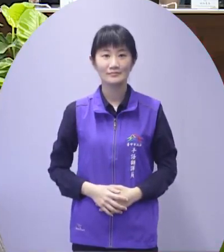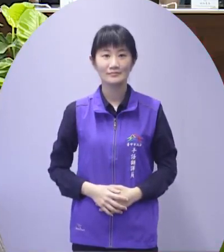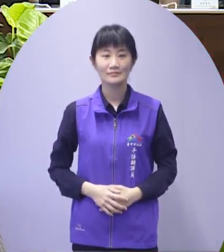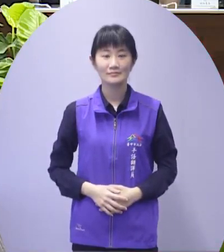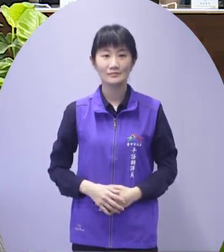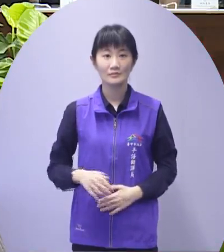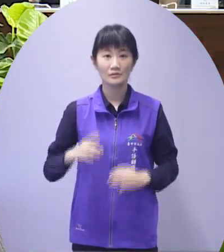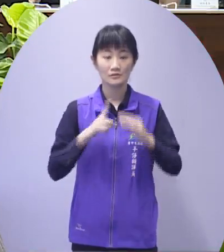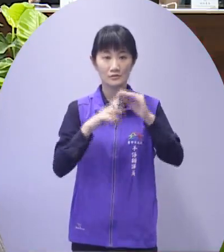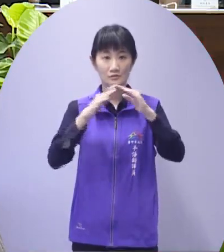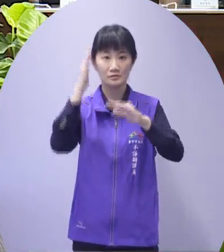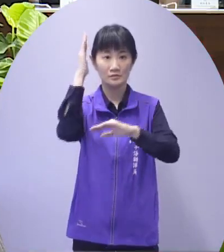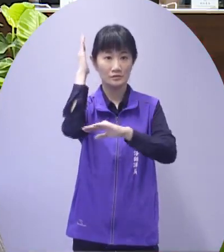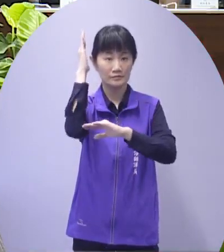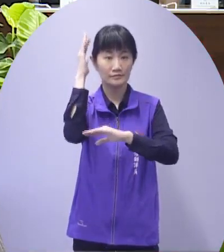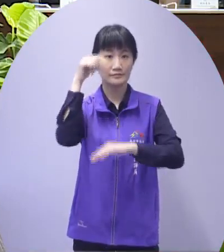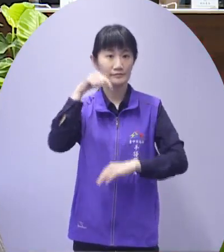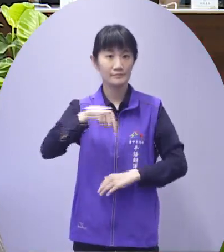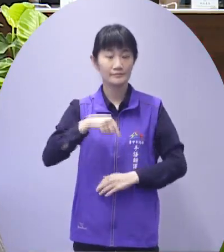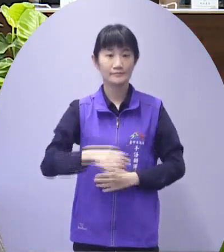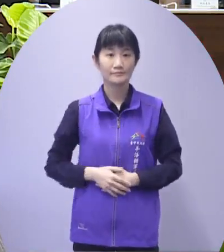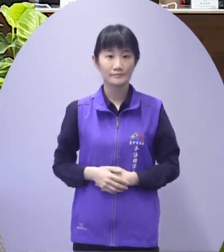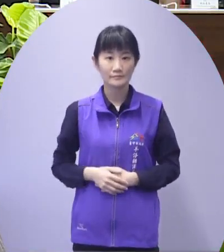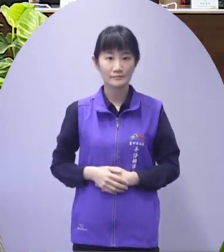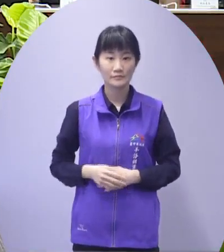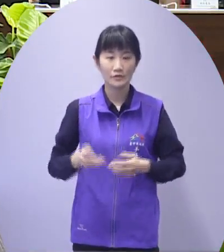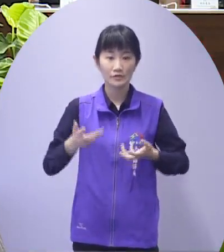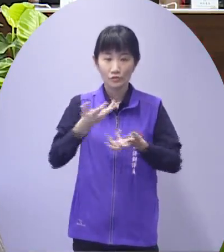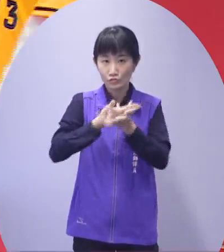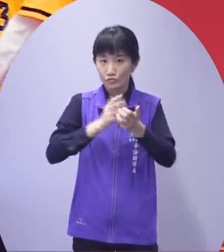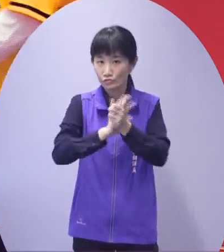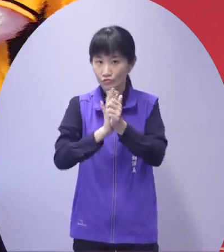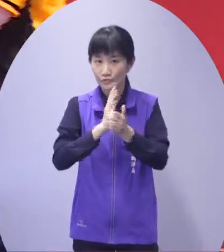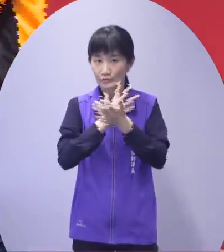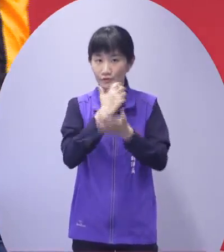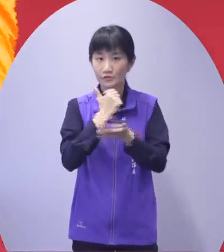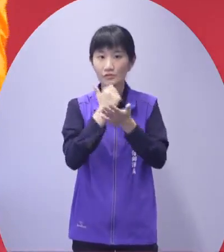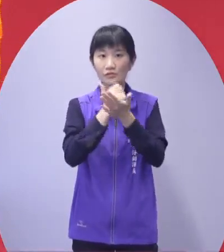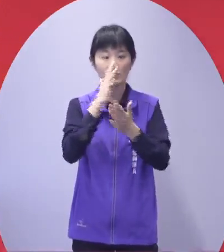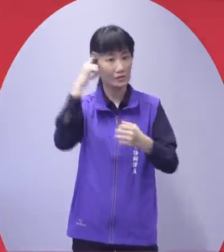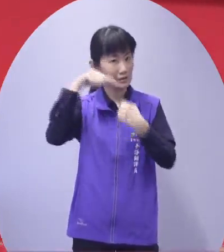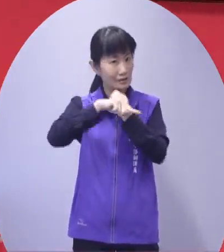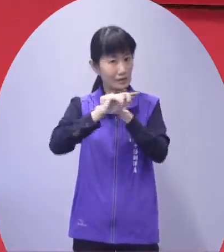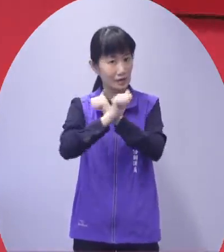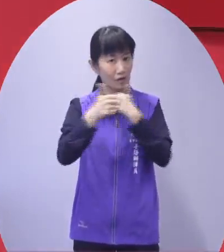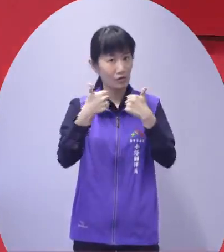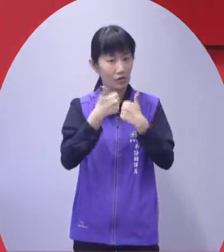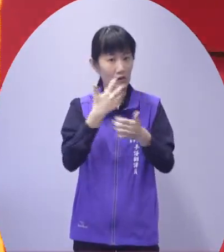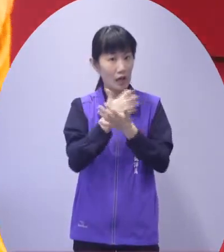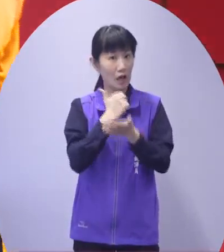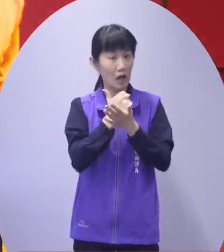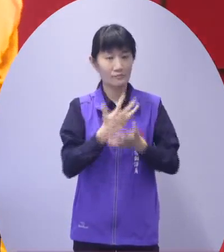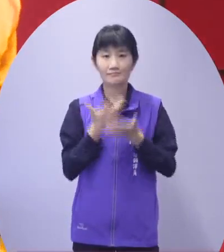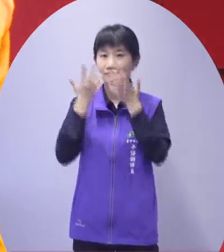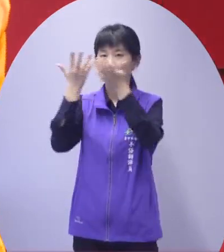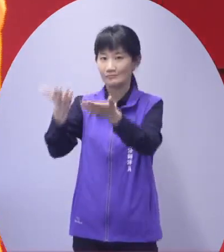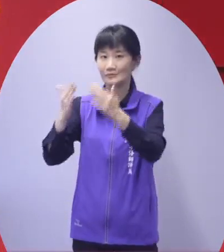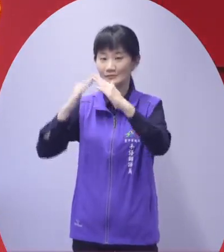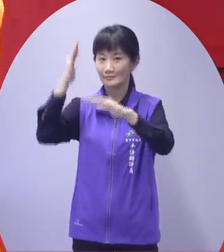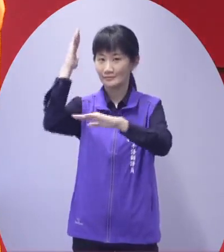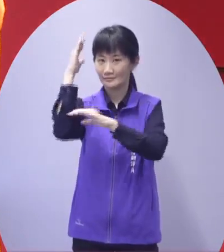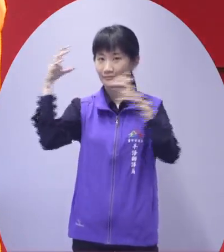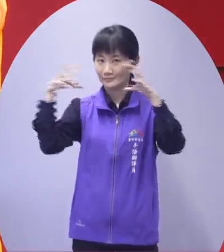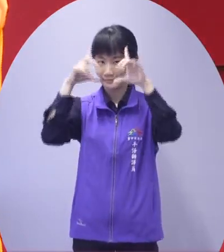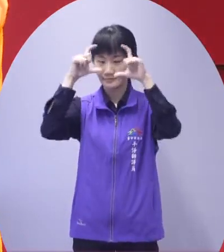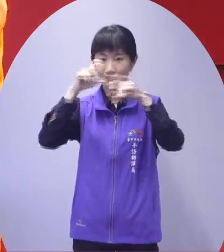本府荣获 TGOS 流通服务奖，请研考会吴主委将讲座献与市长，并请资讯中